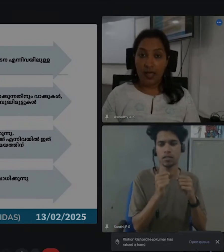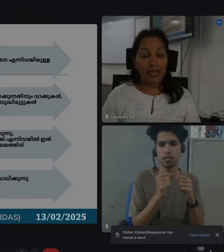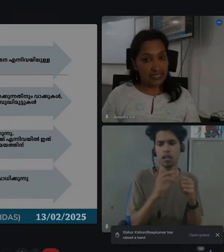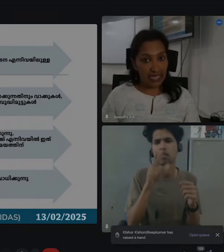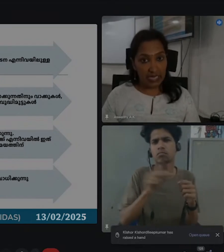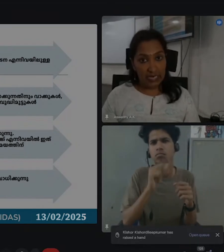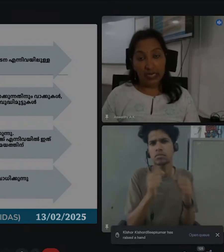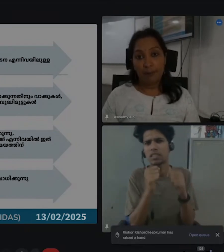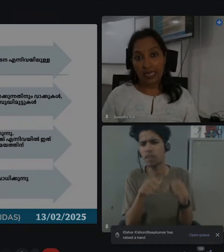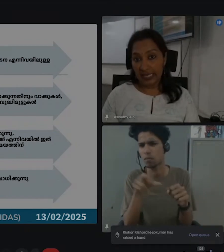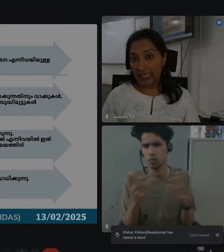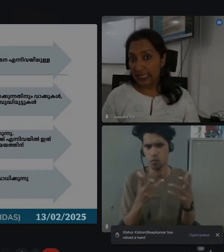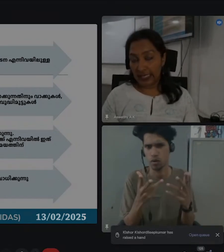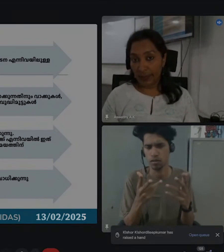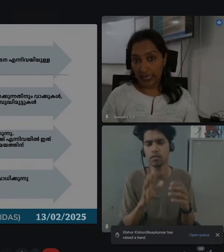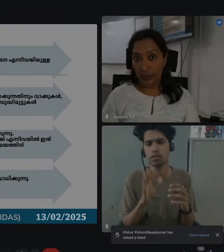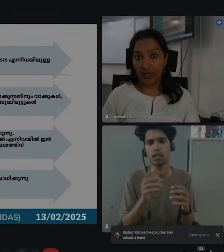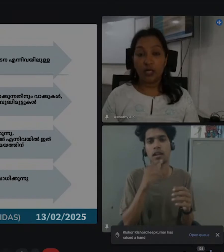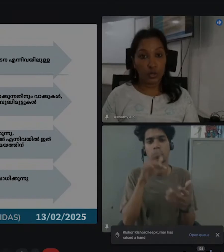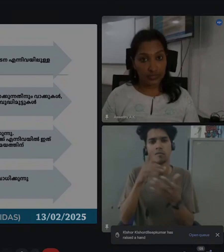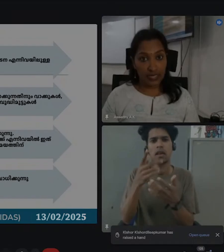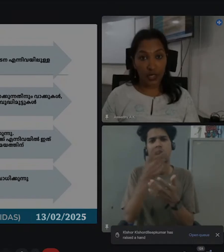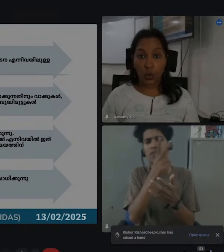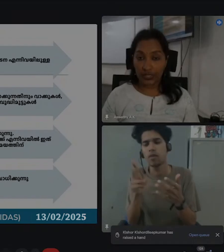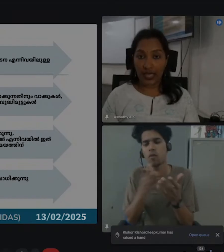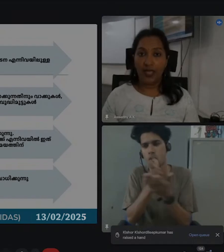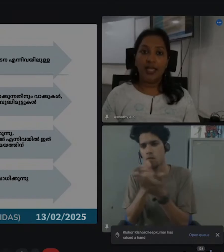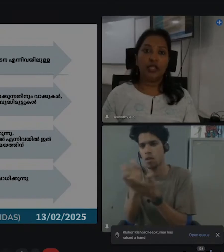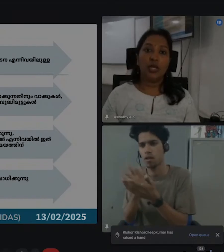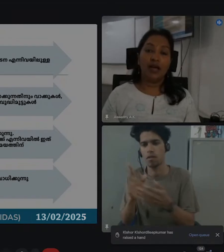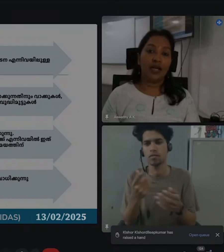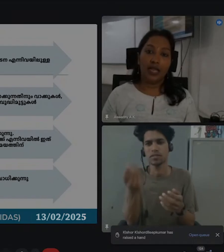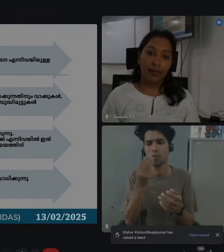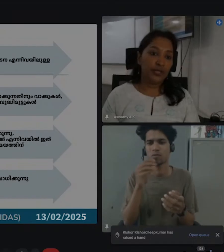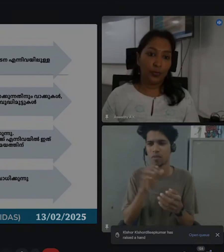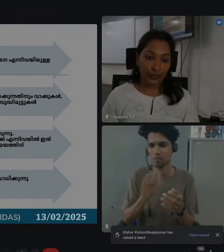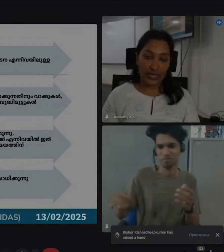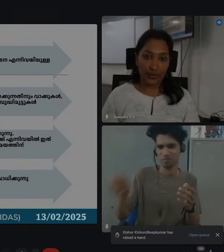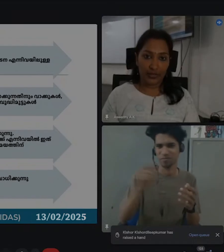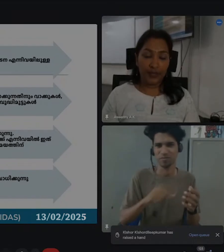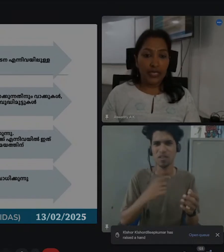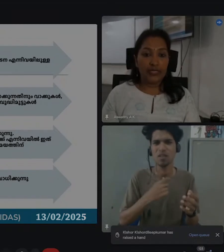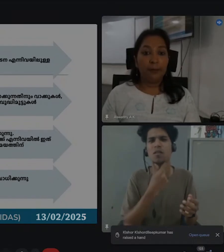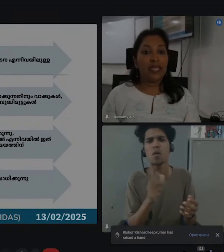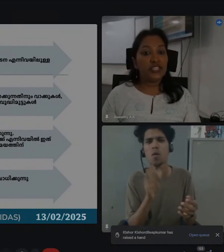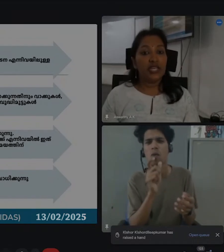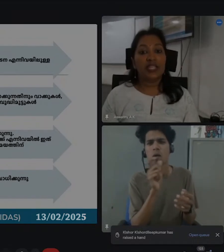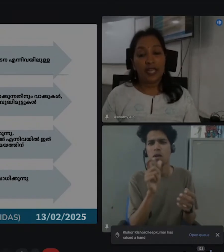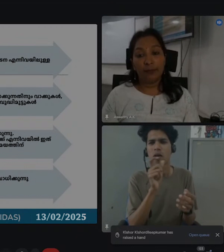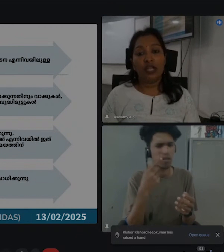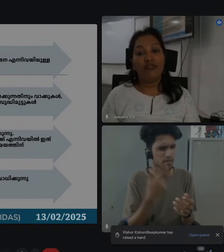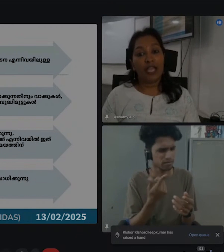പ്രശ്നങ്ങൾ. സ്ഥലങ്ങളിൽ പല രീതിയിൽ ഇതിനെ പറയാറുണ്ട്. കൊത്തല, കൊഞ്ഞ എന്നുള്ള വാക്കുകളെല്ലാം ഇതിന് ഉപയോഗിക്കാറുണ്ട്. ഇത്